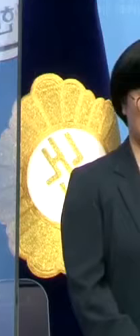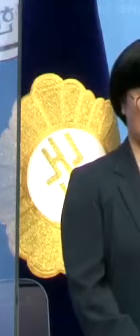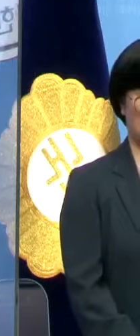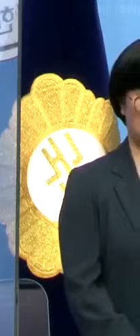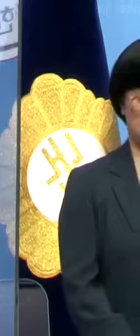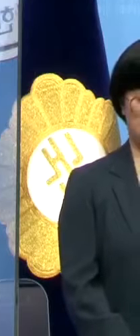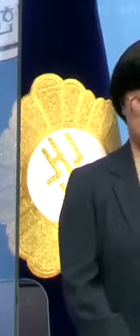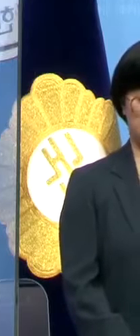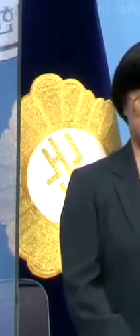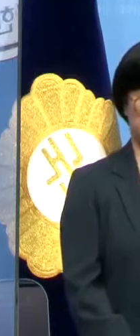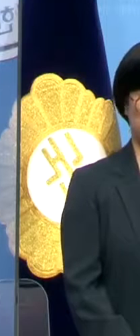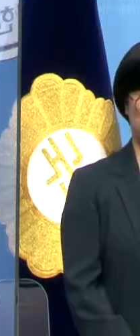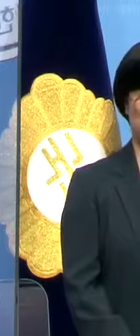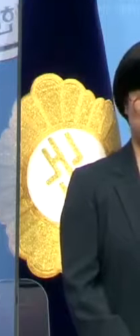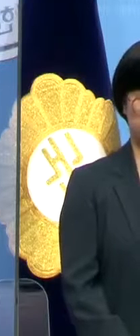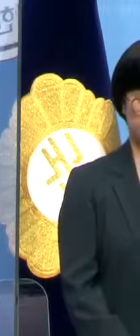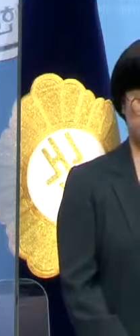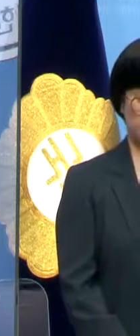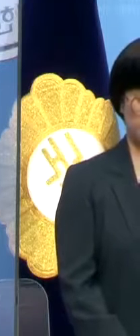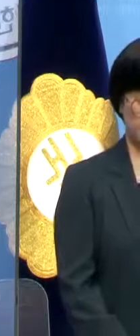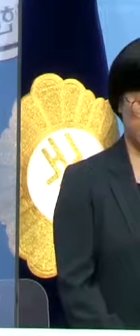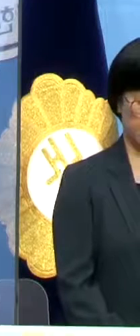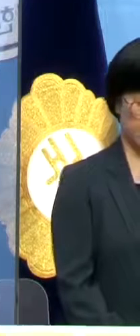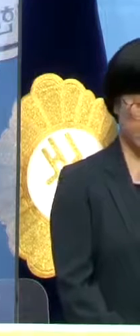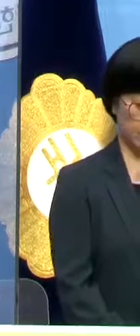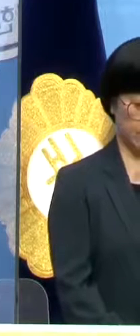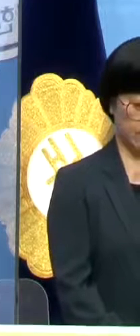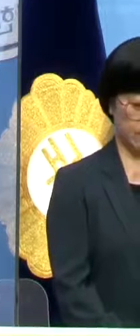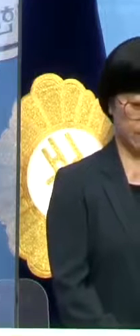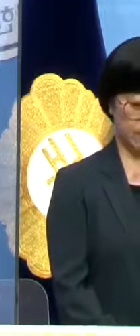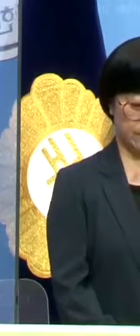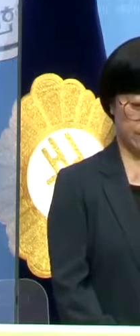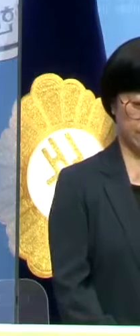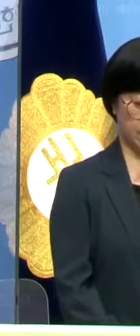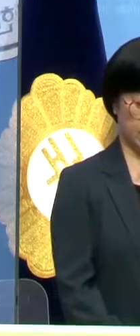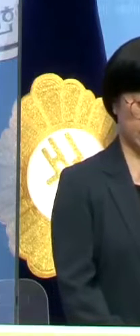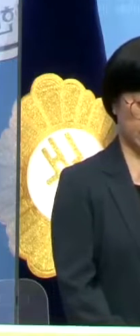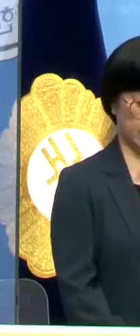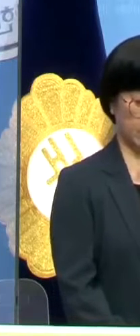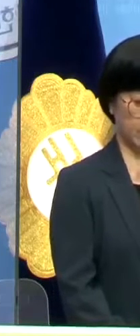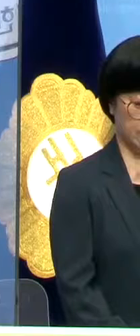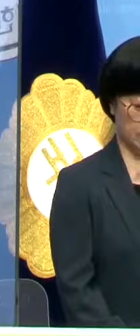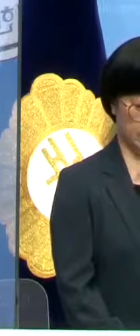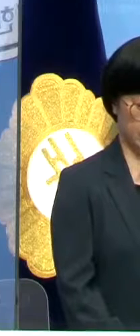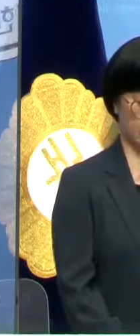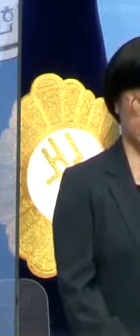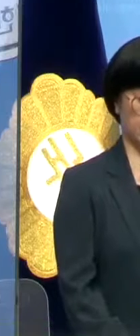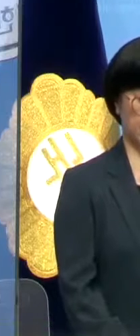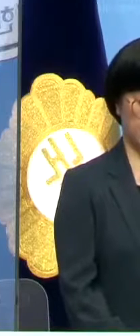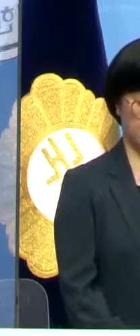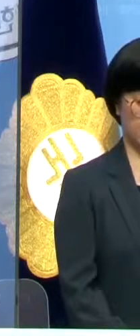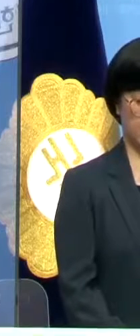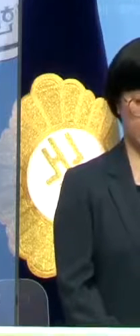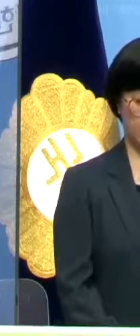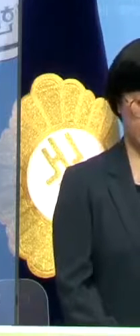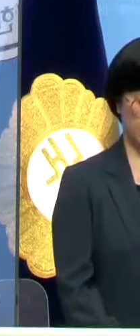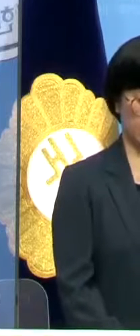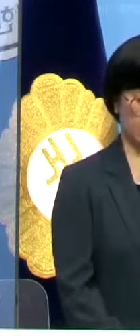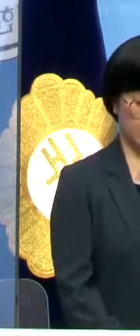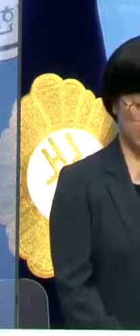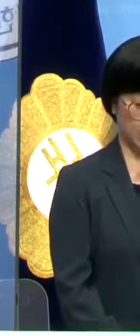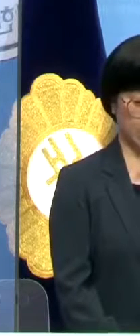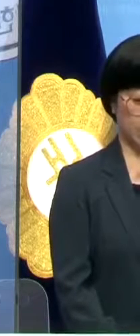썸 yoo 억양 점 웨이 쉔 인 타일 안양 posted